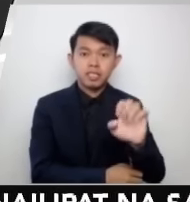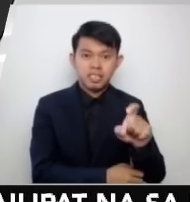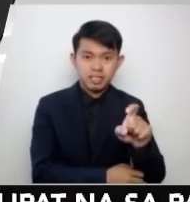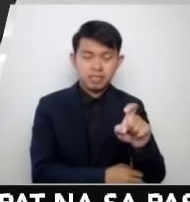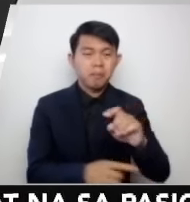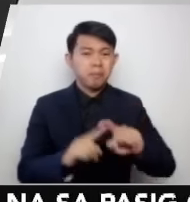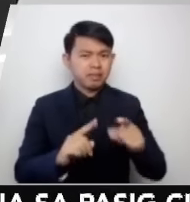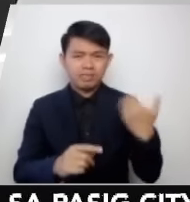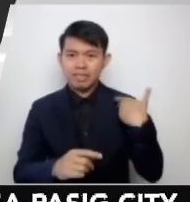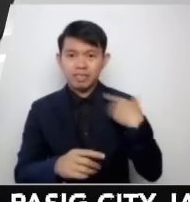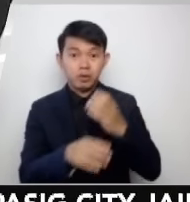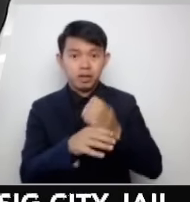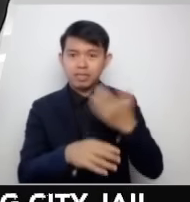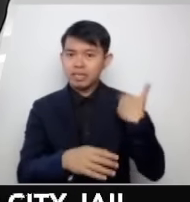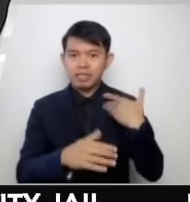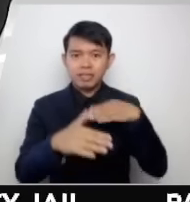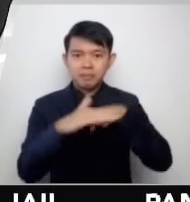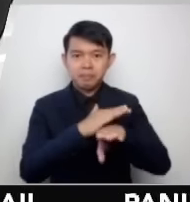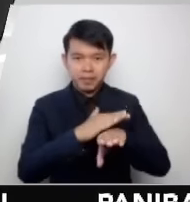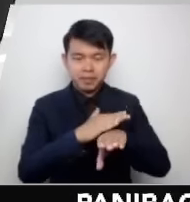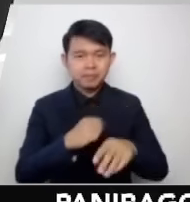Dungca ng GMA Regional TV.